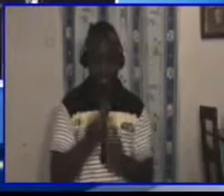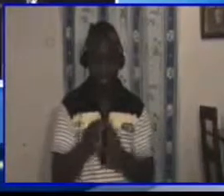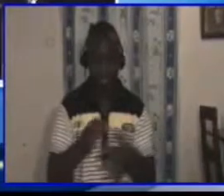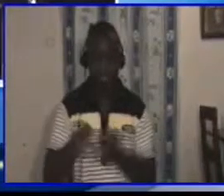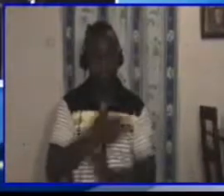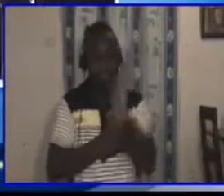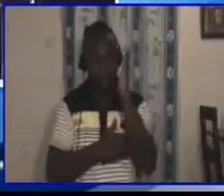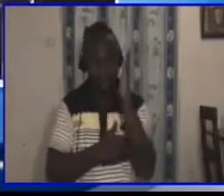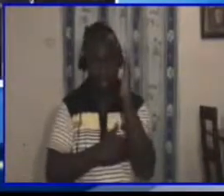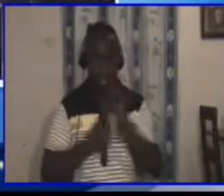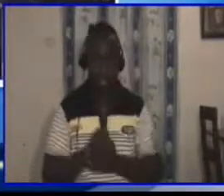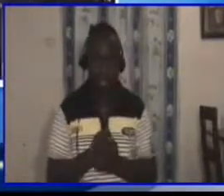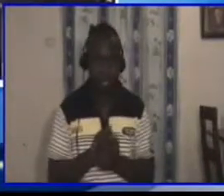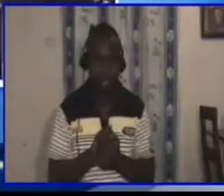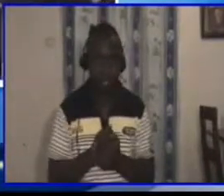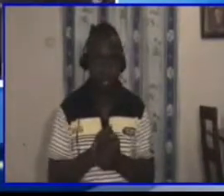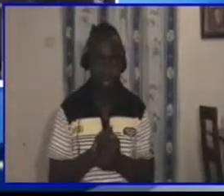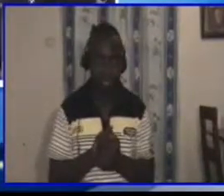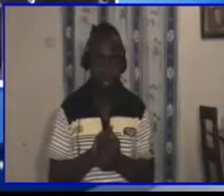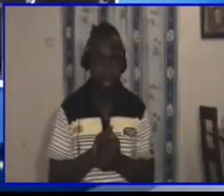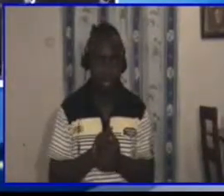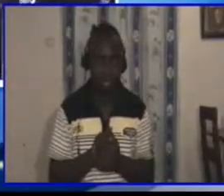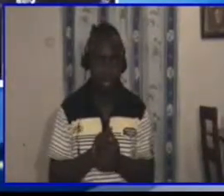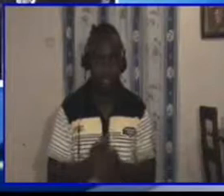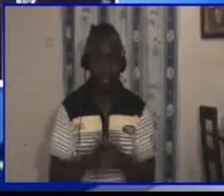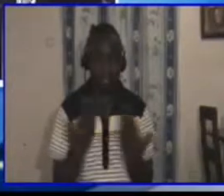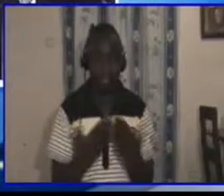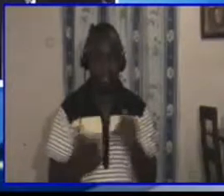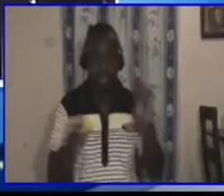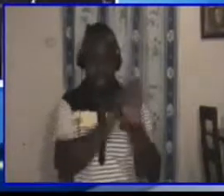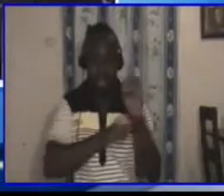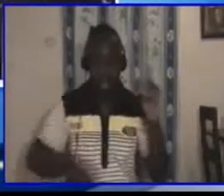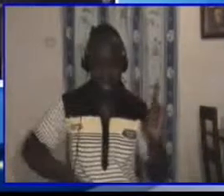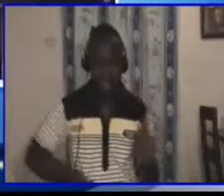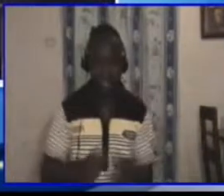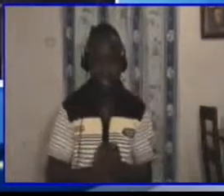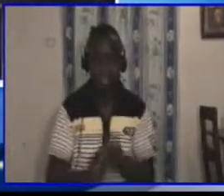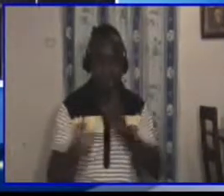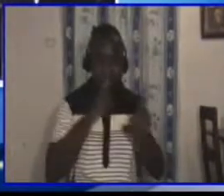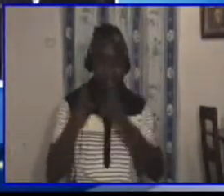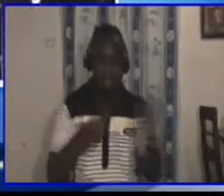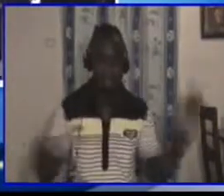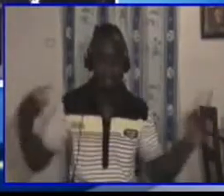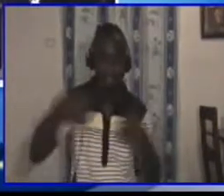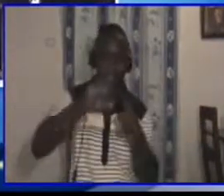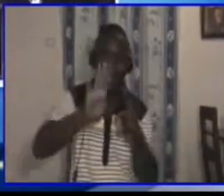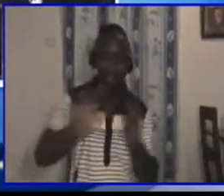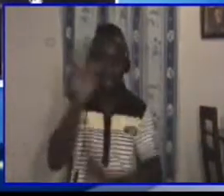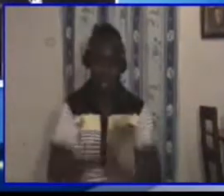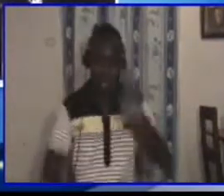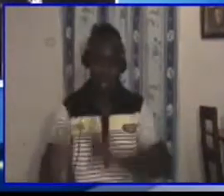e questa parola deve essere in noi affinché